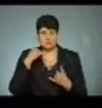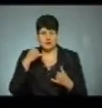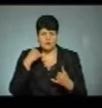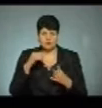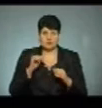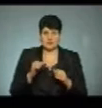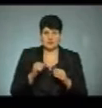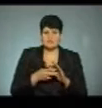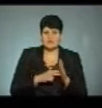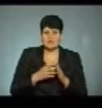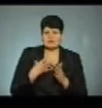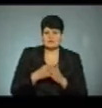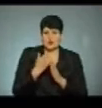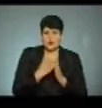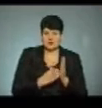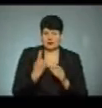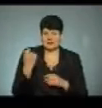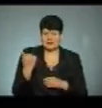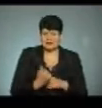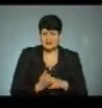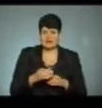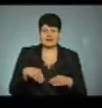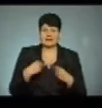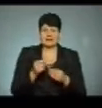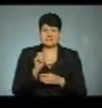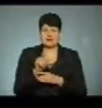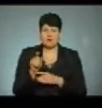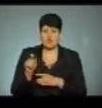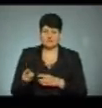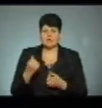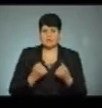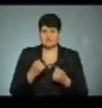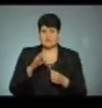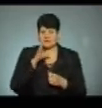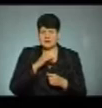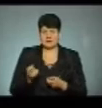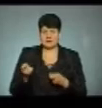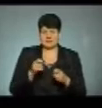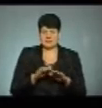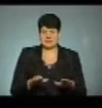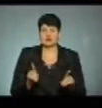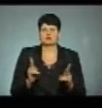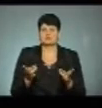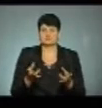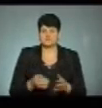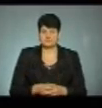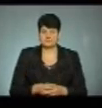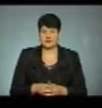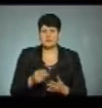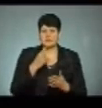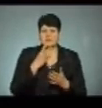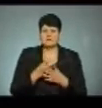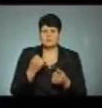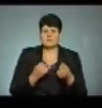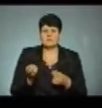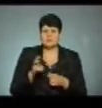собі спланувати свій розклад на тиждень наперед, дати замовлення і відповідно водій, щоб встиг завести всіх дітей, хто цього потребує. На репрезентацію автомобіля